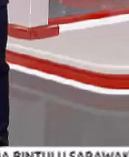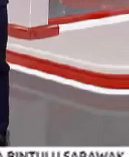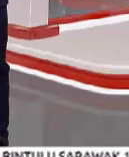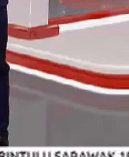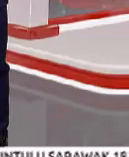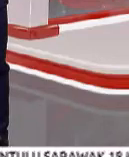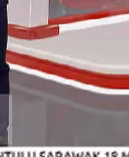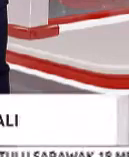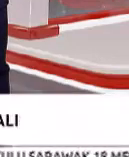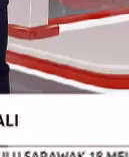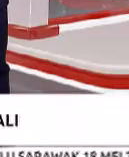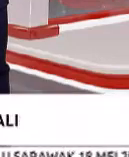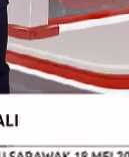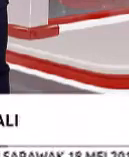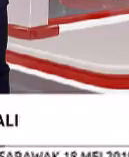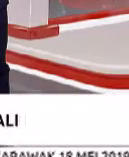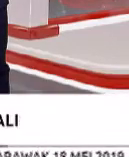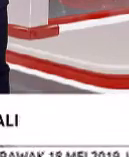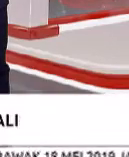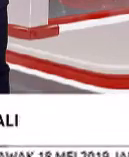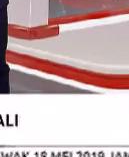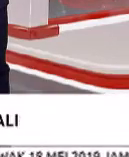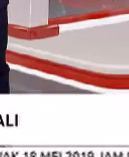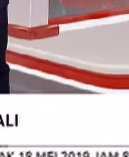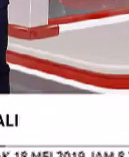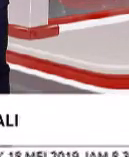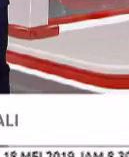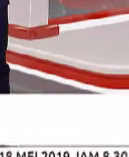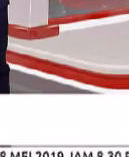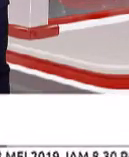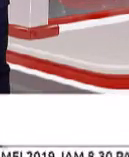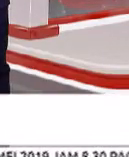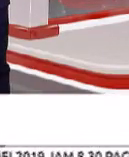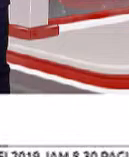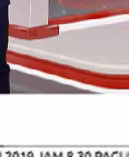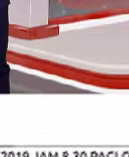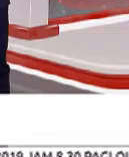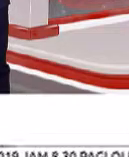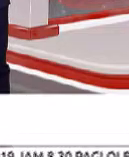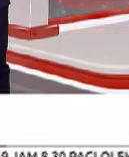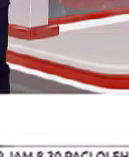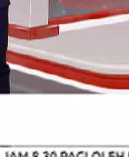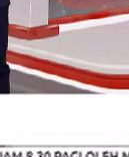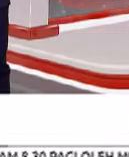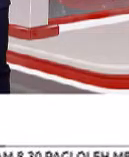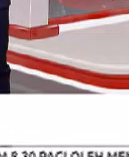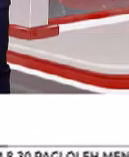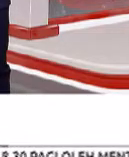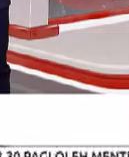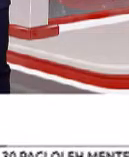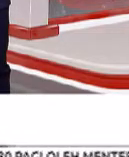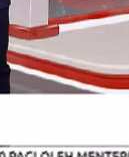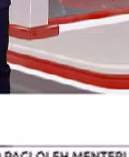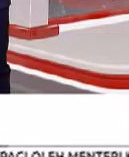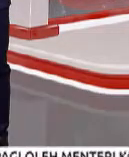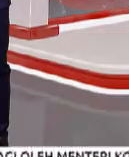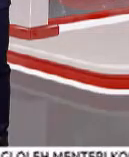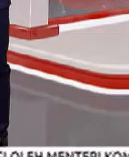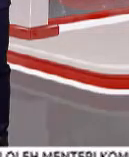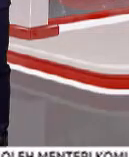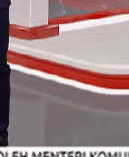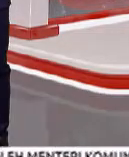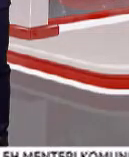Cadangan untuk memperkenal semula sekatan perjalanan ke luar negara terhadap peminjam yang gagal membayar balik pinjaman Perbadanan Tabung Pendidikan Tinggi